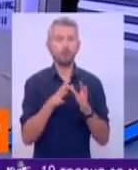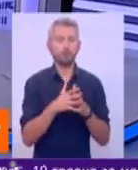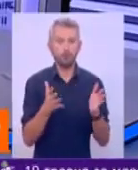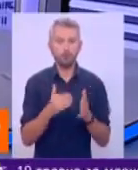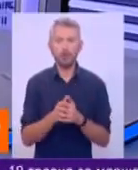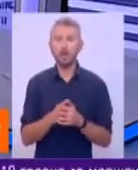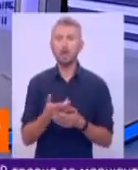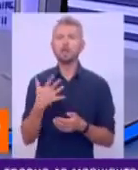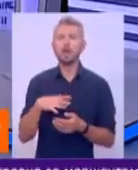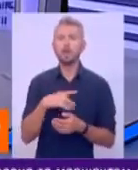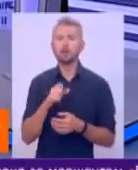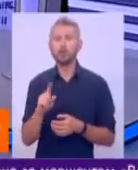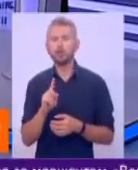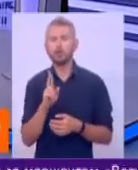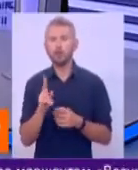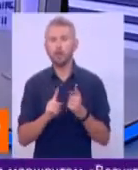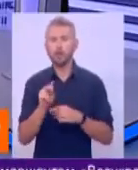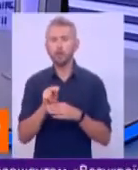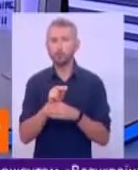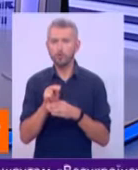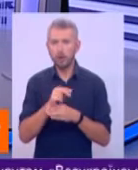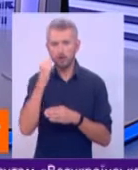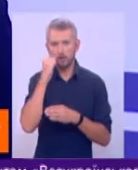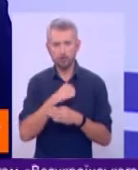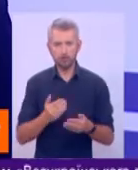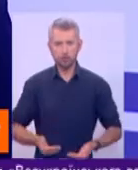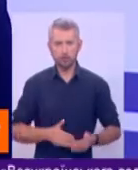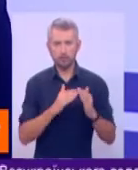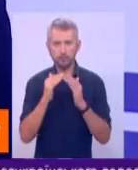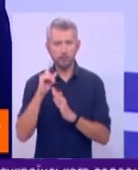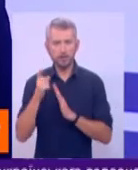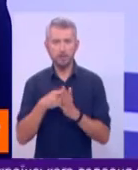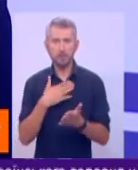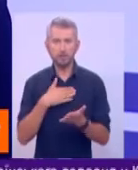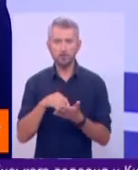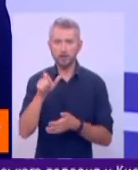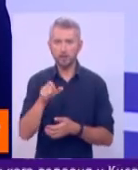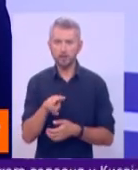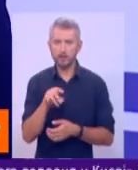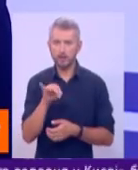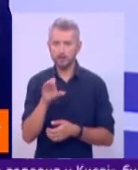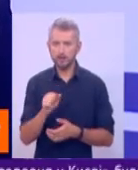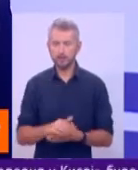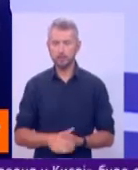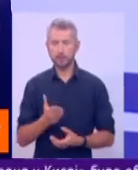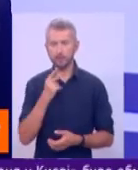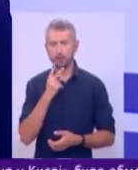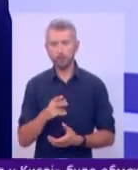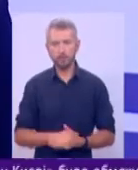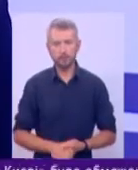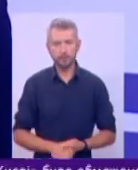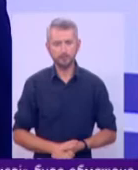Навіщо, за що і як реконструювати застарілий житловий фонд, дізнавалася наша журналістка Лариса Зубенко. Давайте